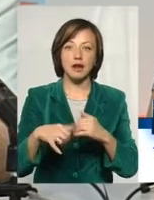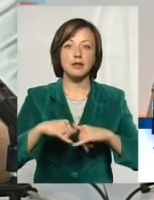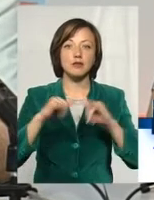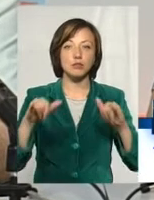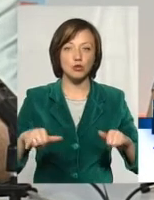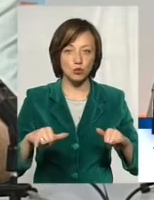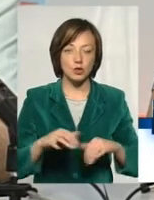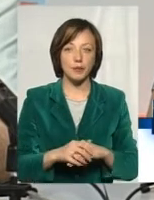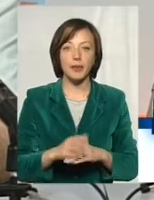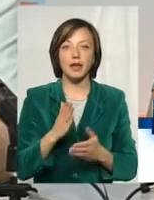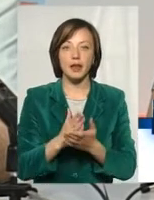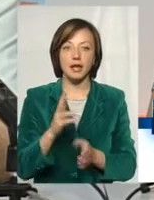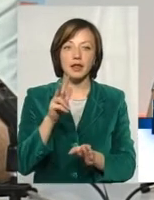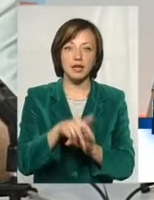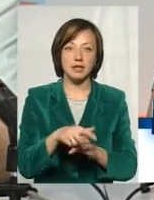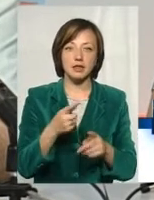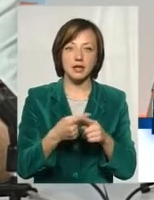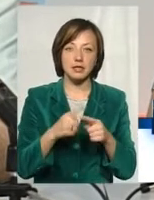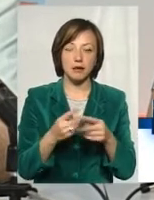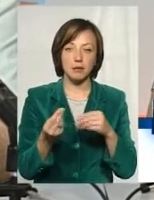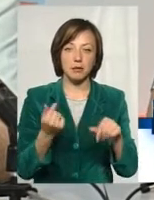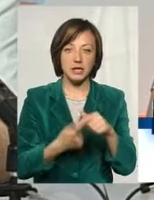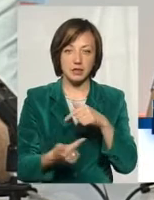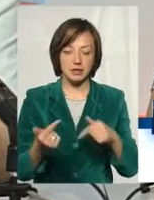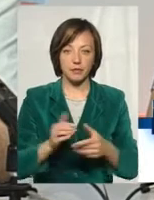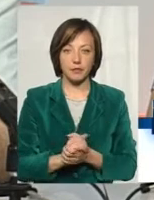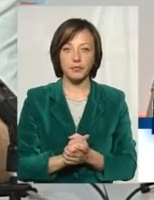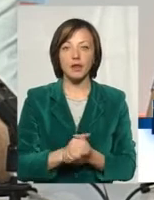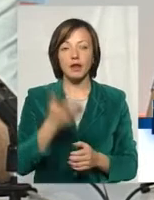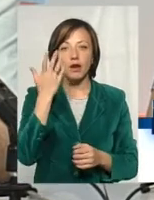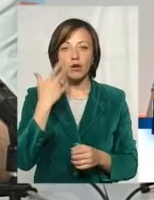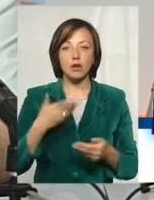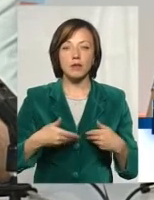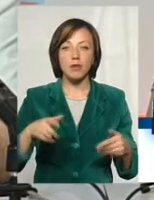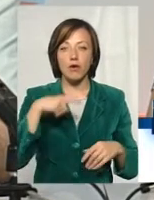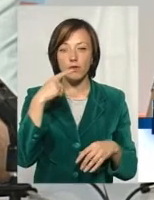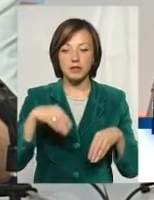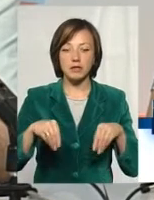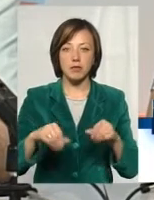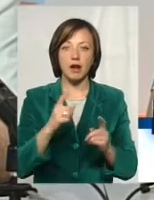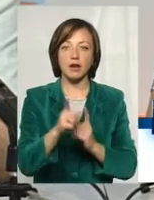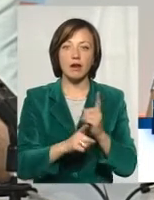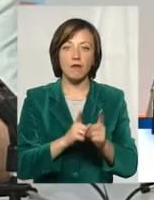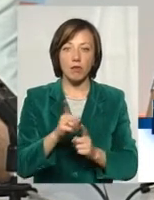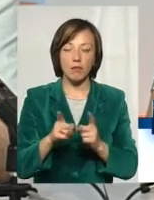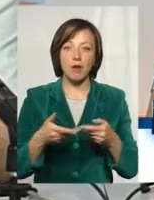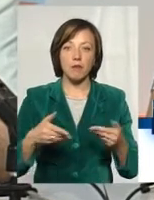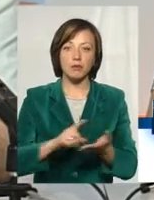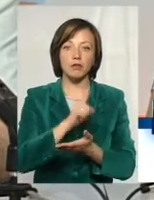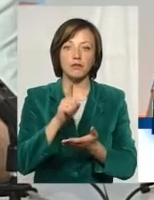збільшується. Тобто є тиск навіть на цей бізнес. Коли ми говоримо земельна реформа і ринок землі, ми